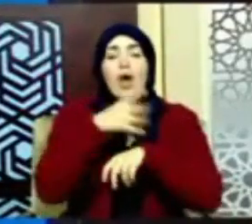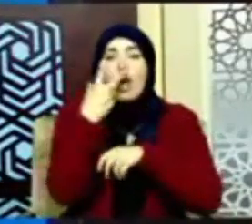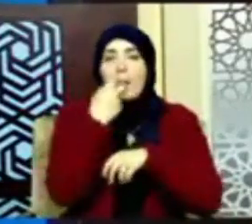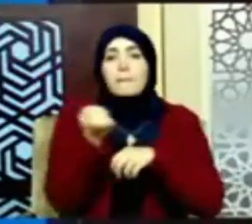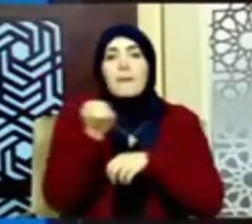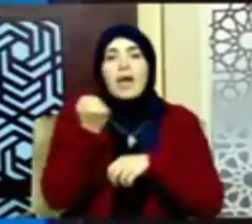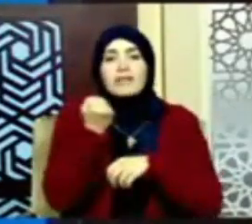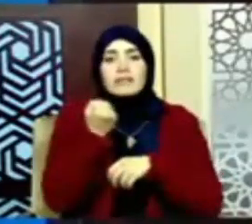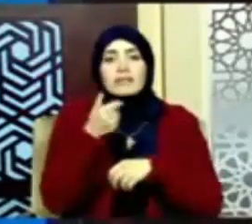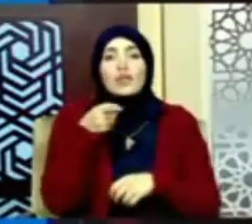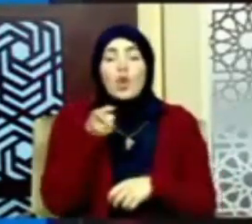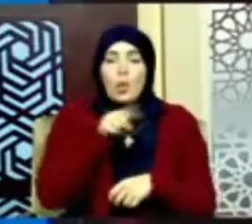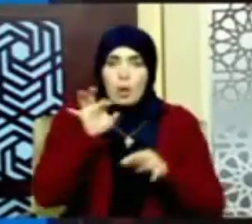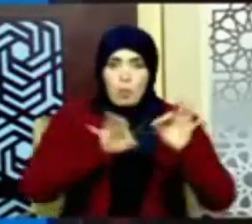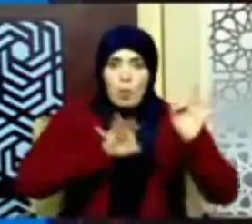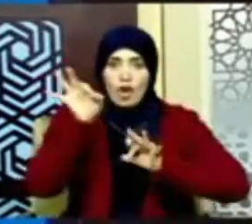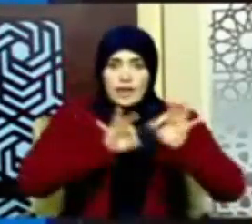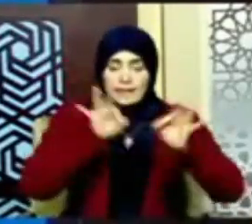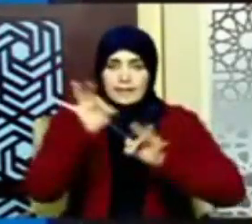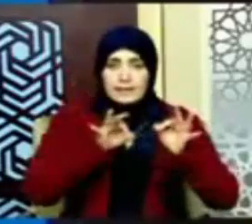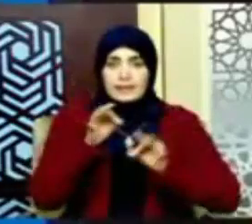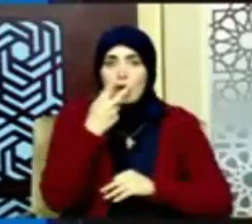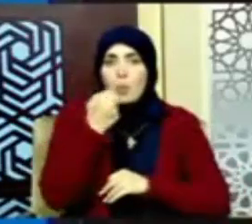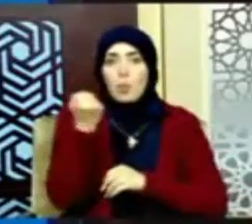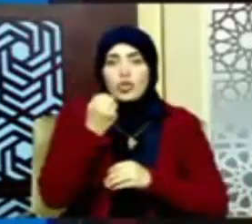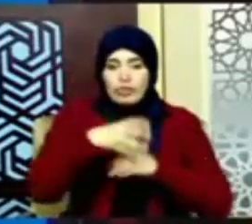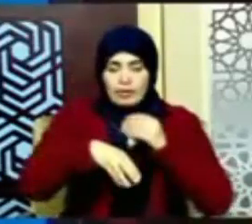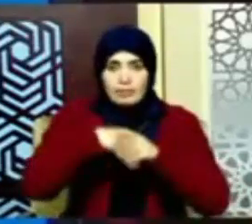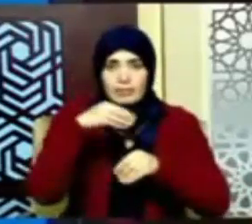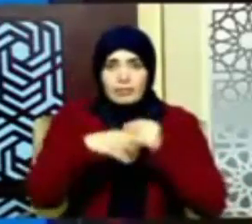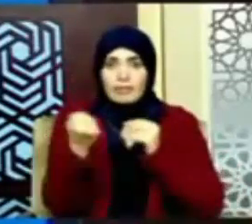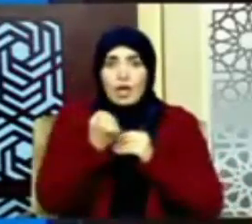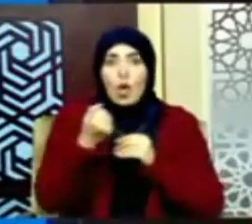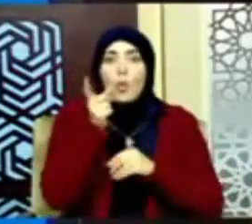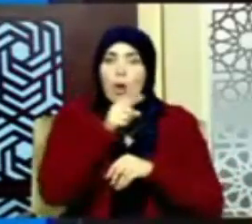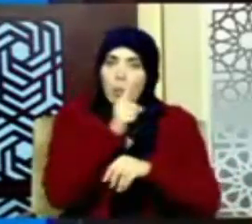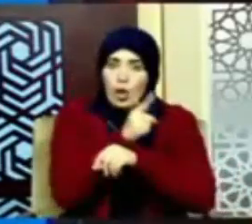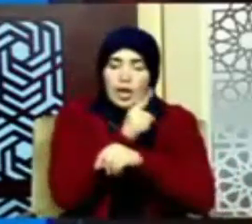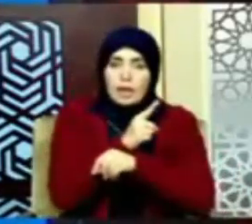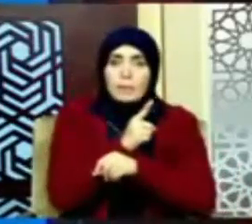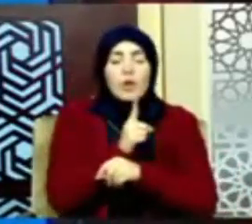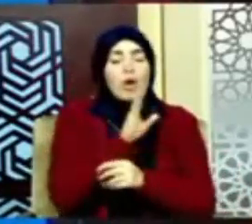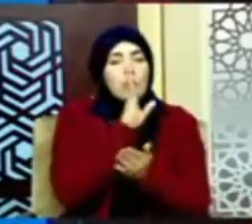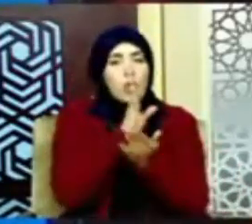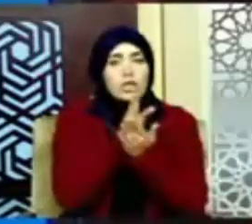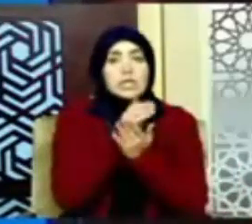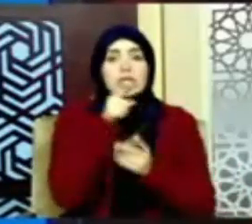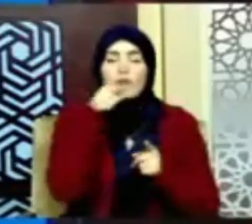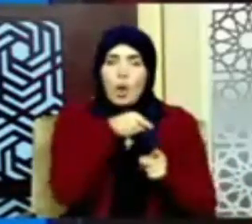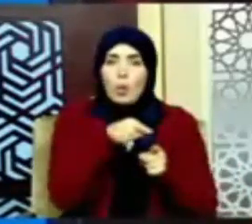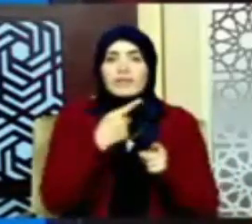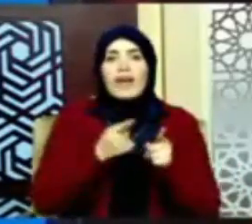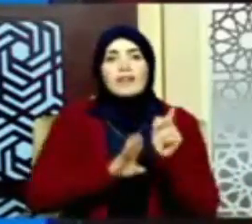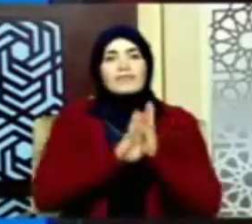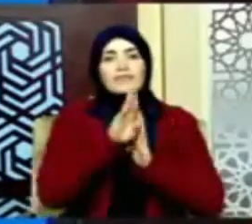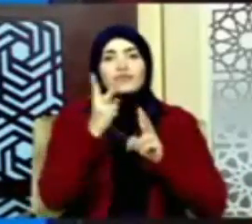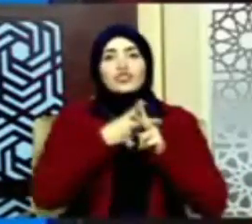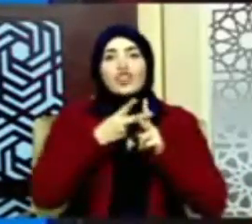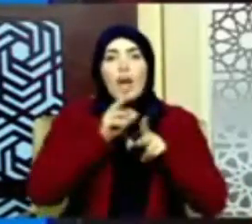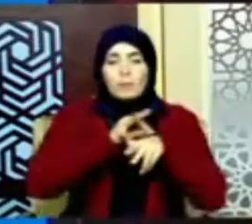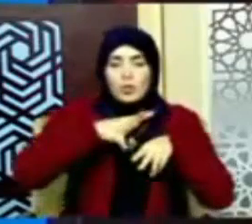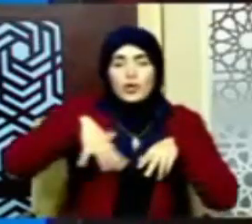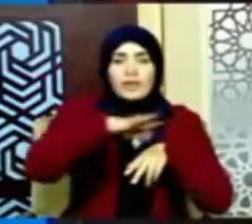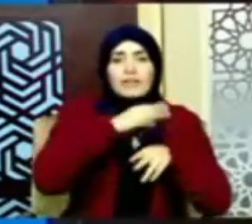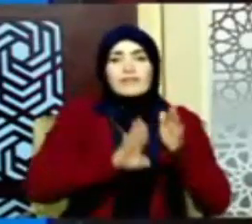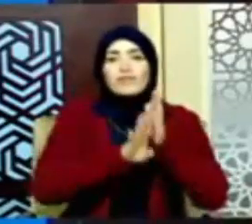الماهرين ومهندسيها المتقنين ومعلميها المخلصين هي الأمة الواعية، وهي الأمة